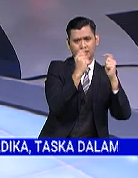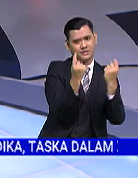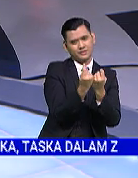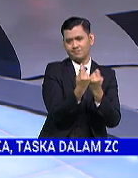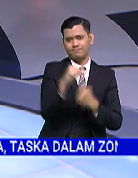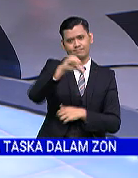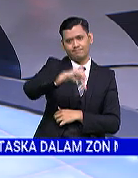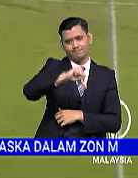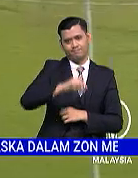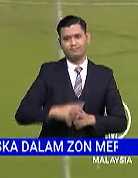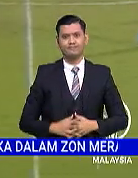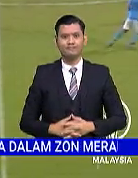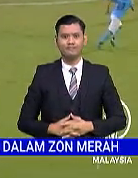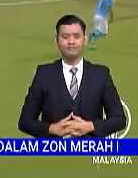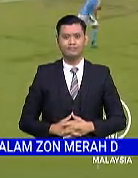sendiri.